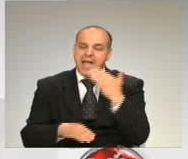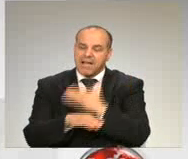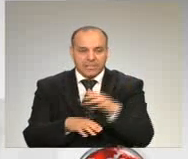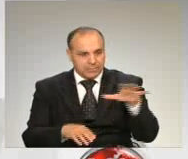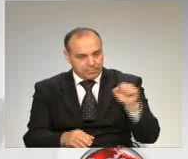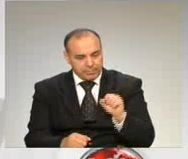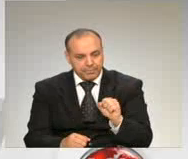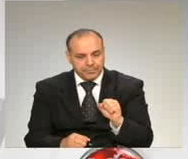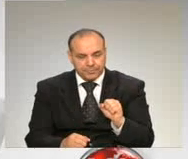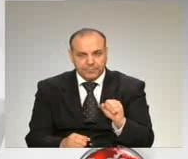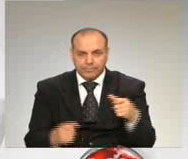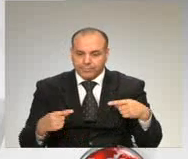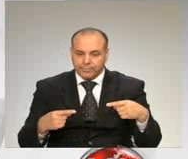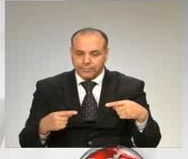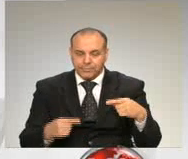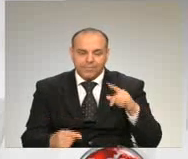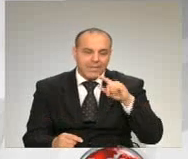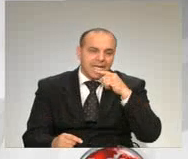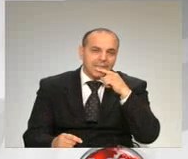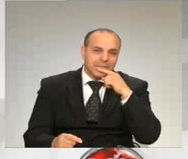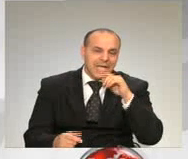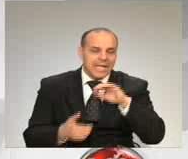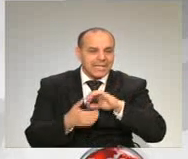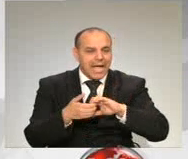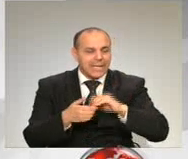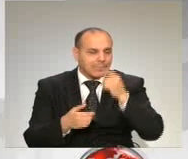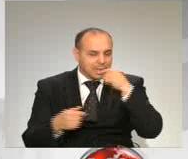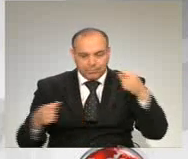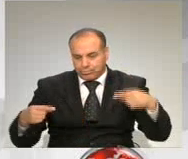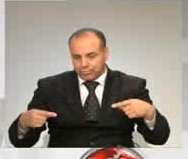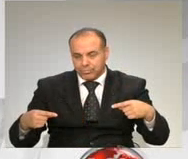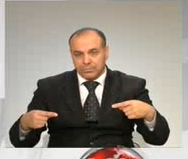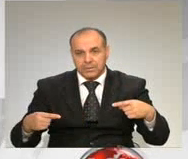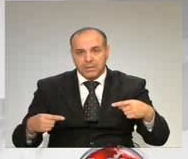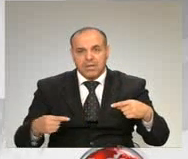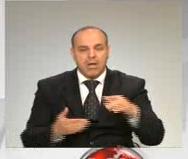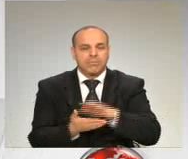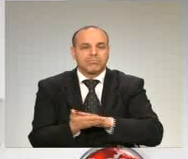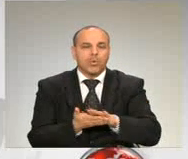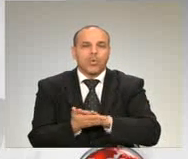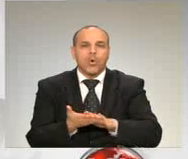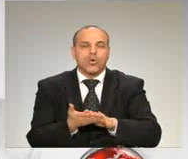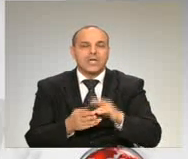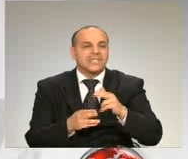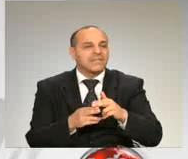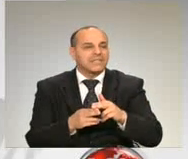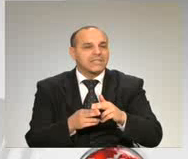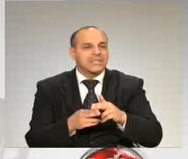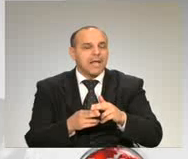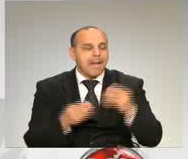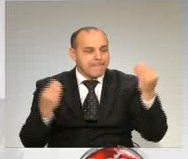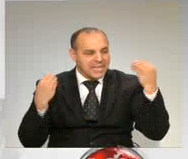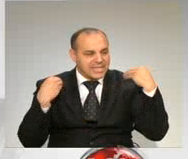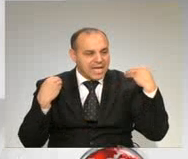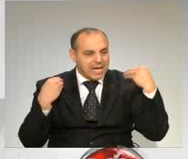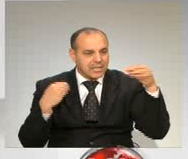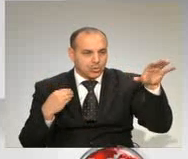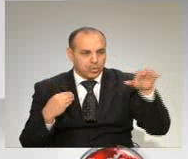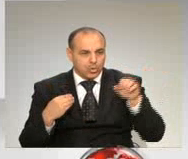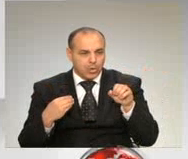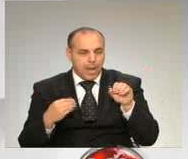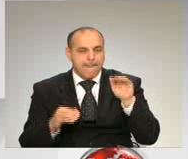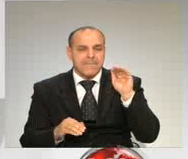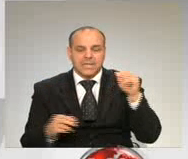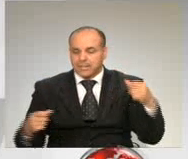بقفصة، ويلاقي مستقبل جابس الاتحاد المنستيري. وفي ملعب 15 أكتوبر يستضيف النادي البنزرتي مستقبل